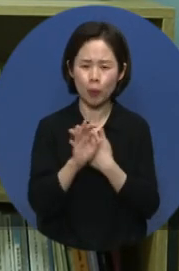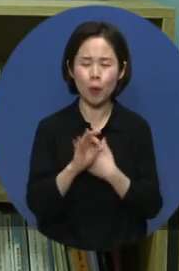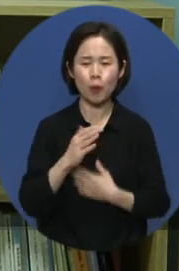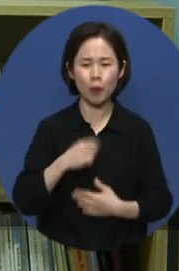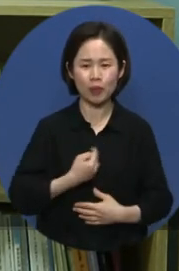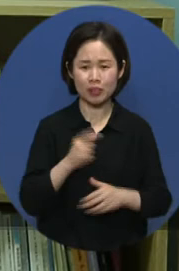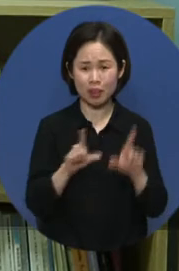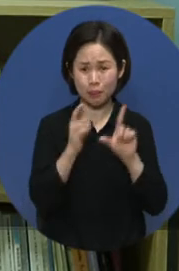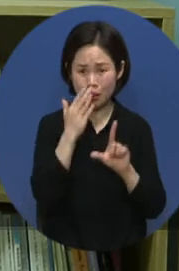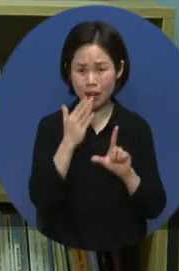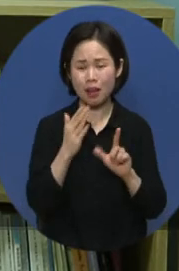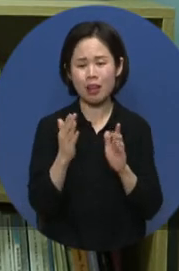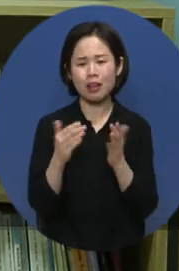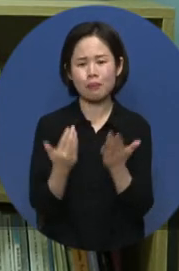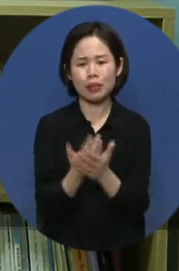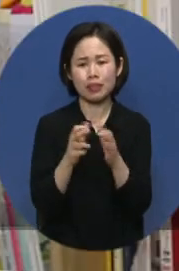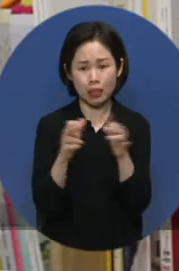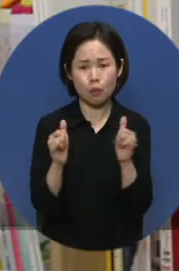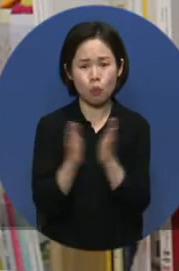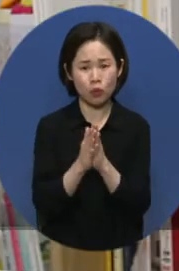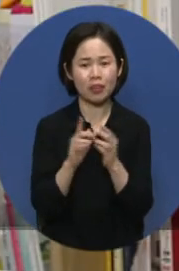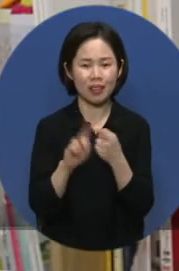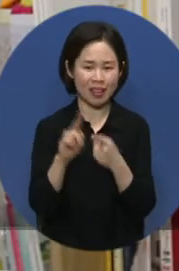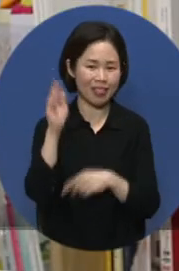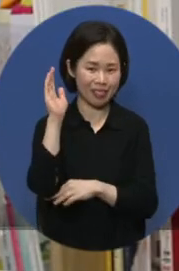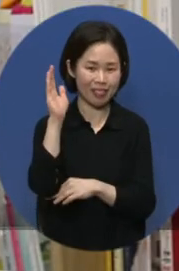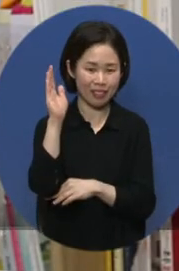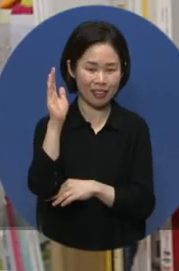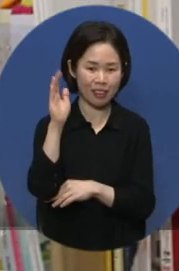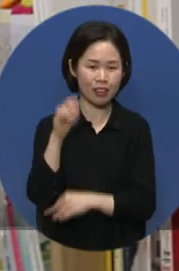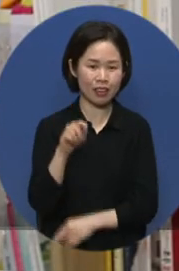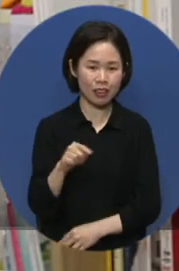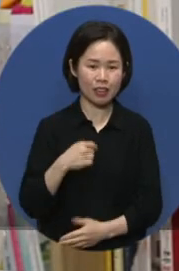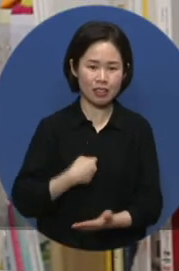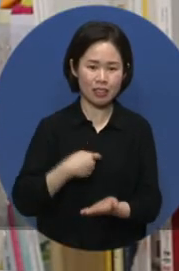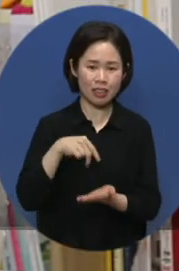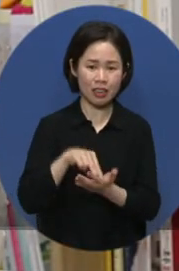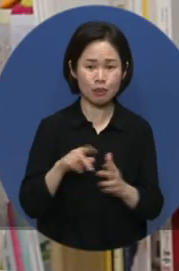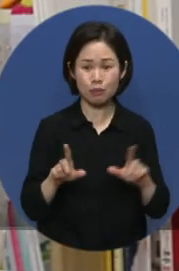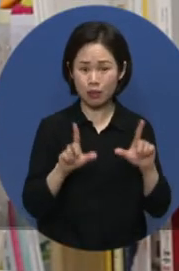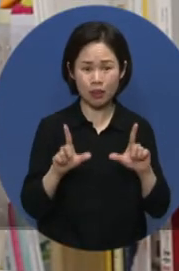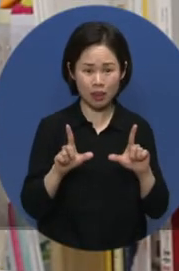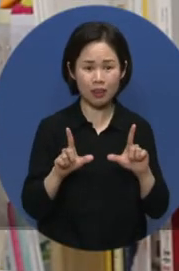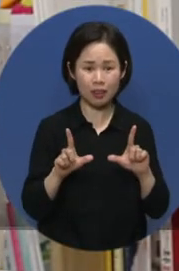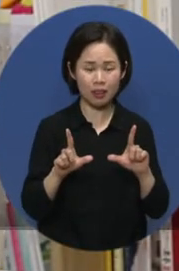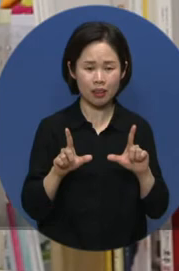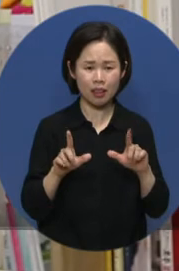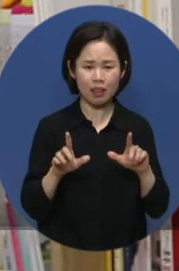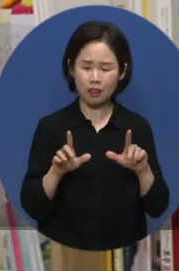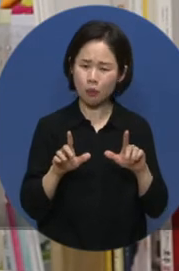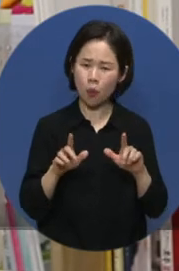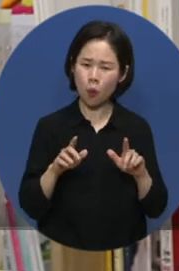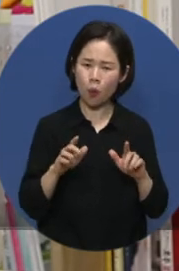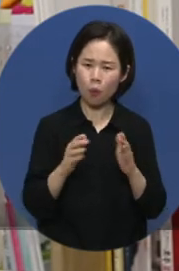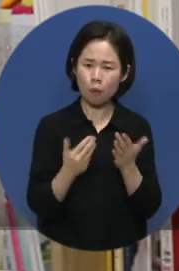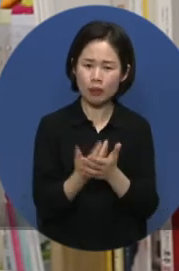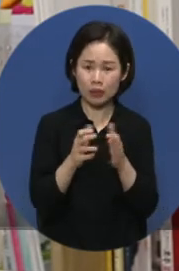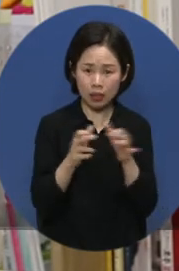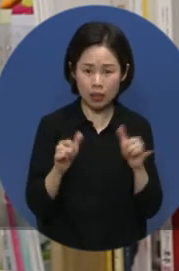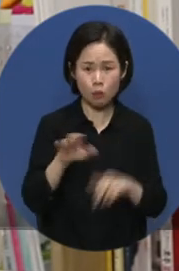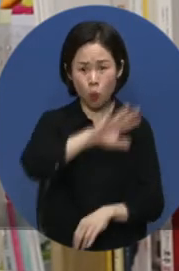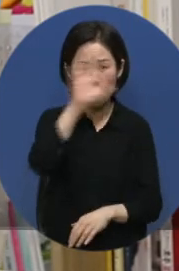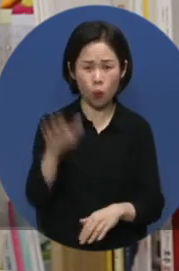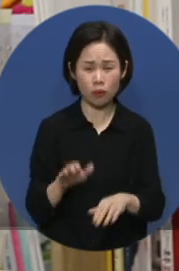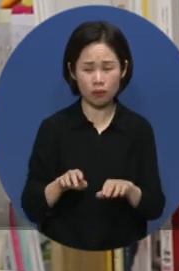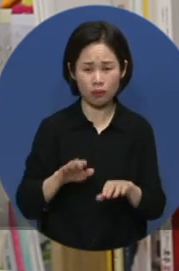담은 책이거든요. 근데 이게 실제 자립 생활이라는 게 사실은 모든 걸 다 혼자 해낸다는 의미는